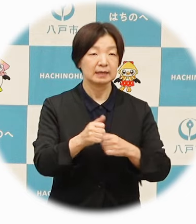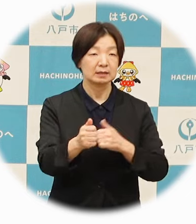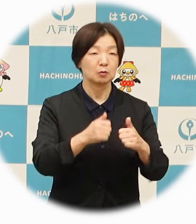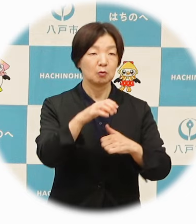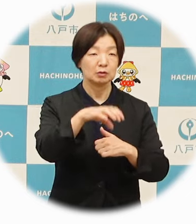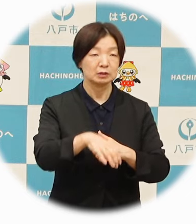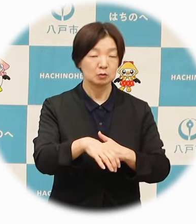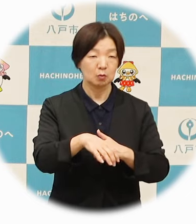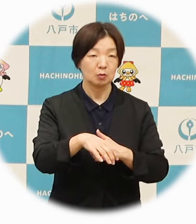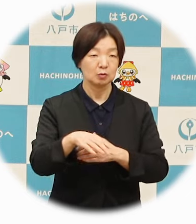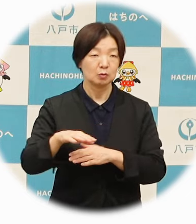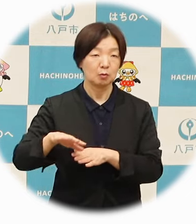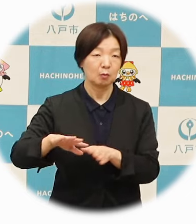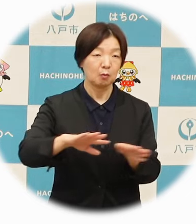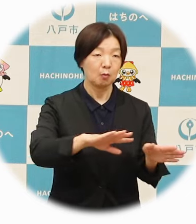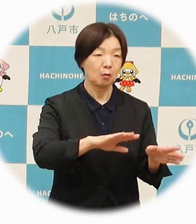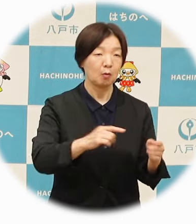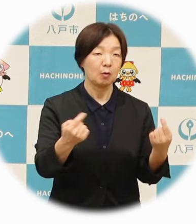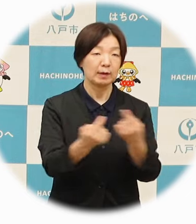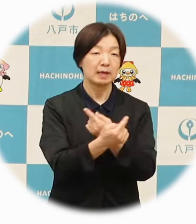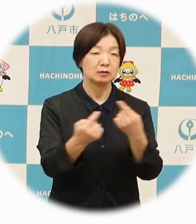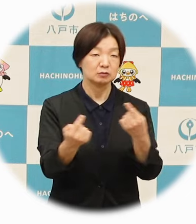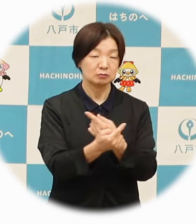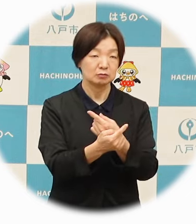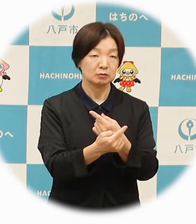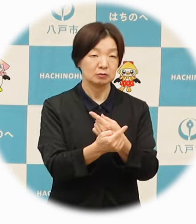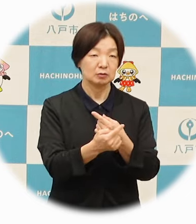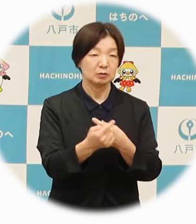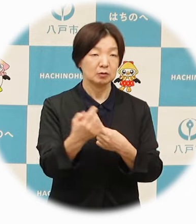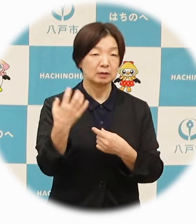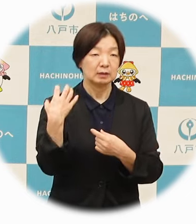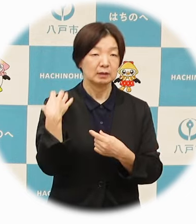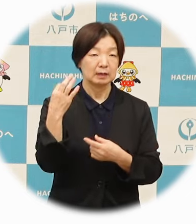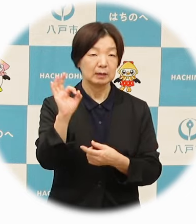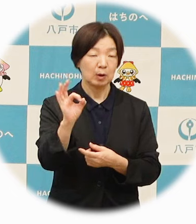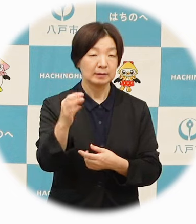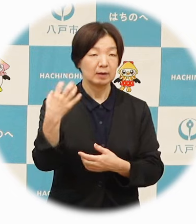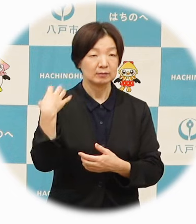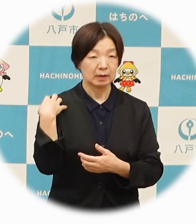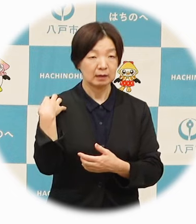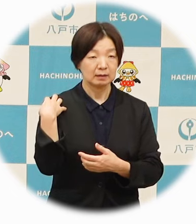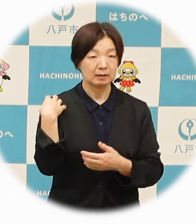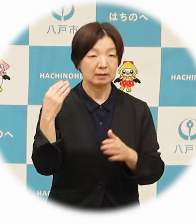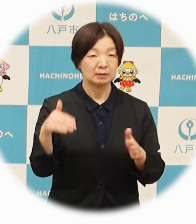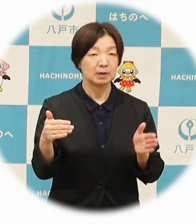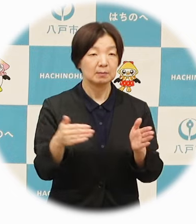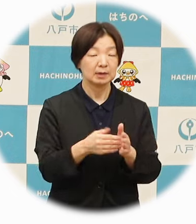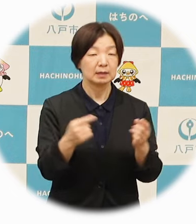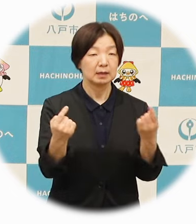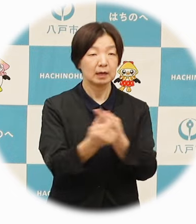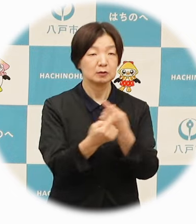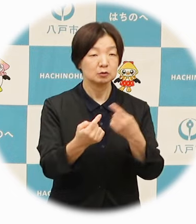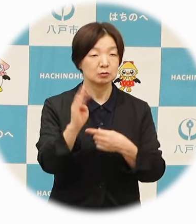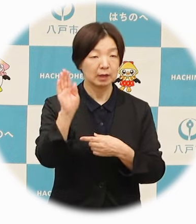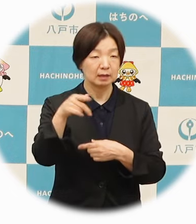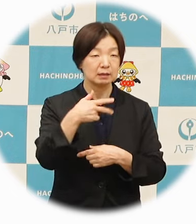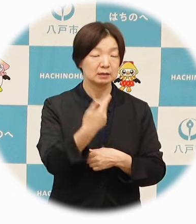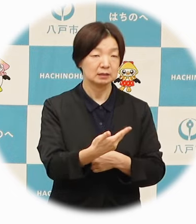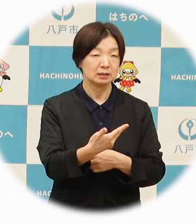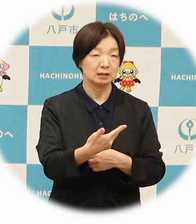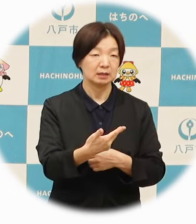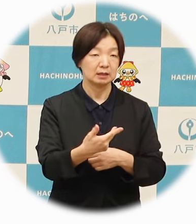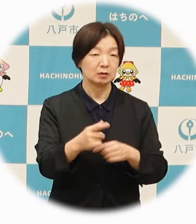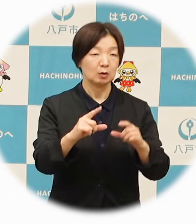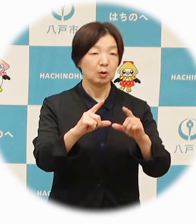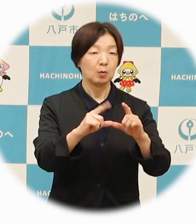の走路等の改修にかかる費用負担について、これまでの改修では県と市の負担割合